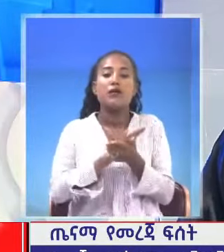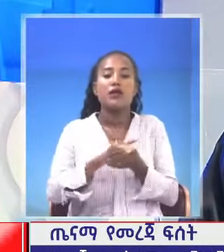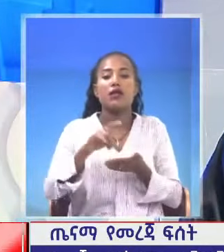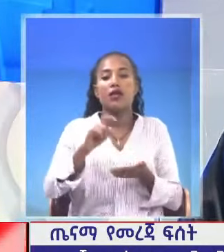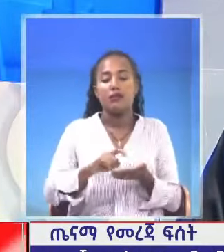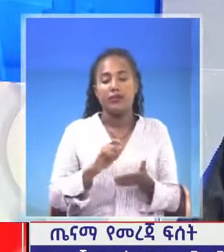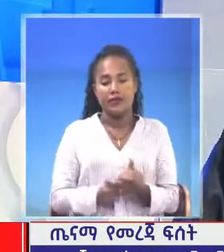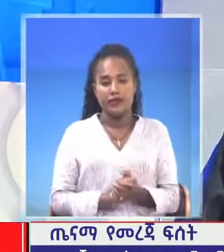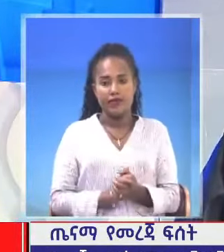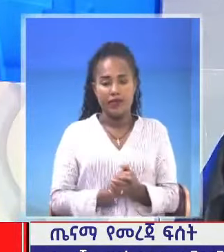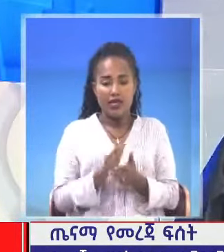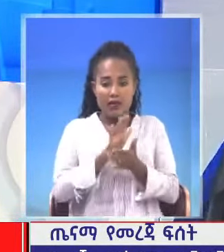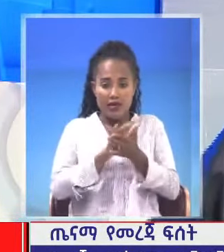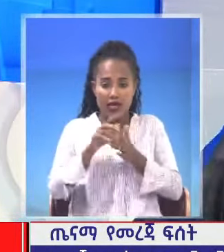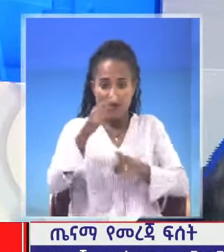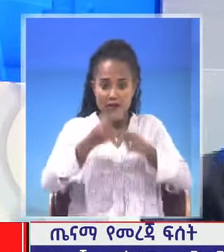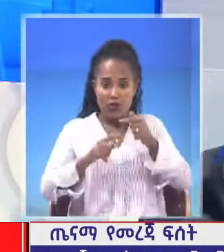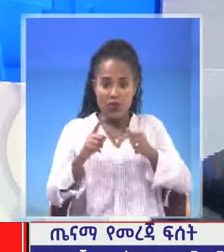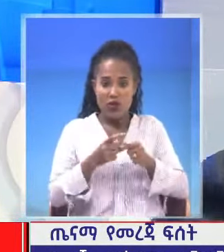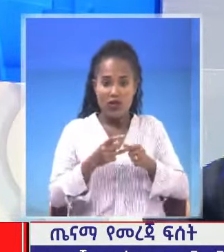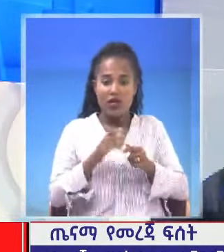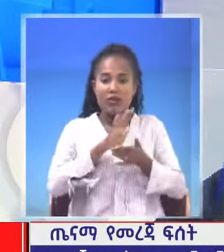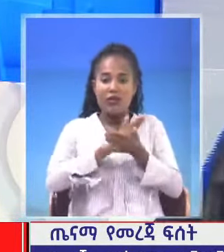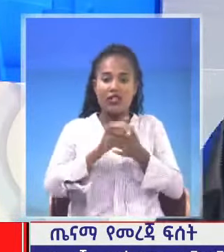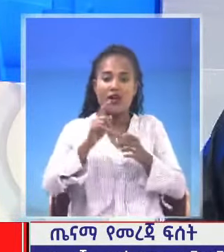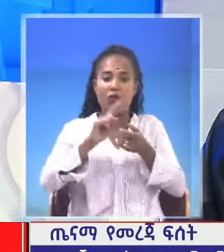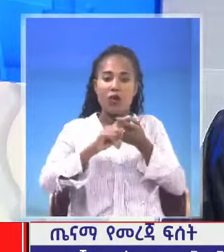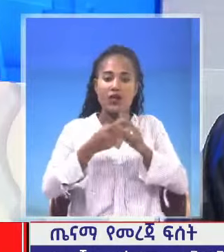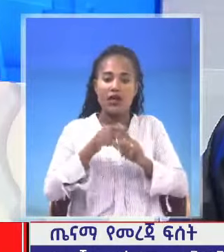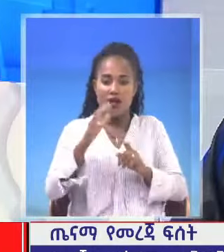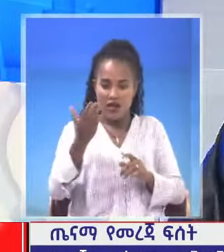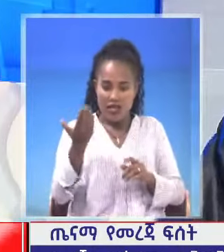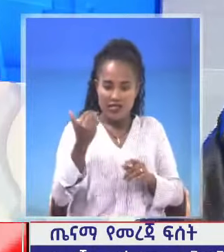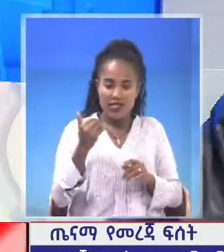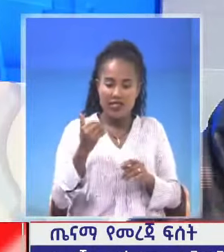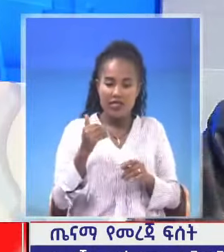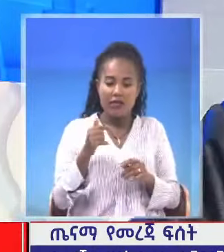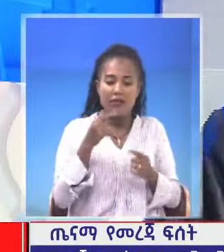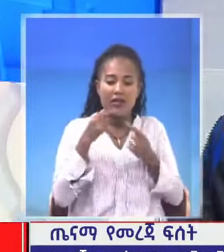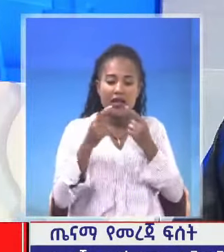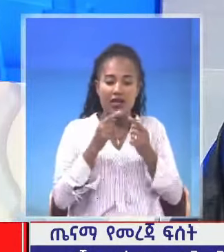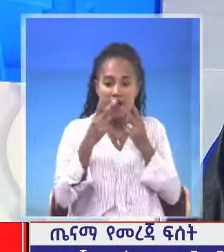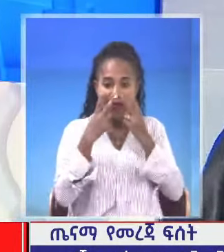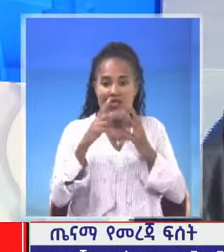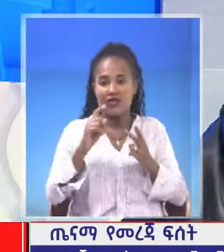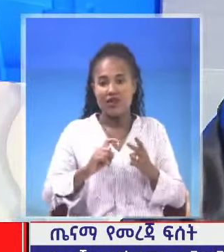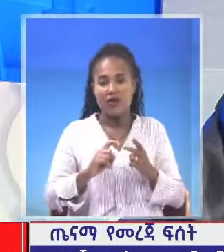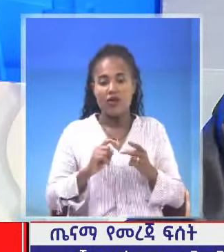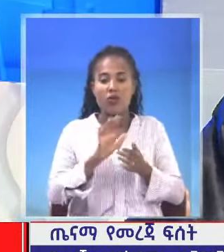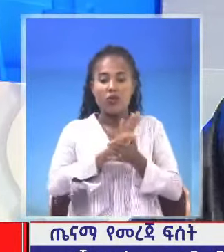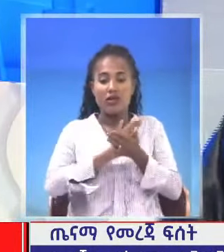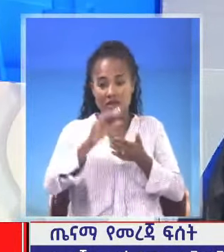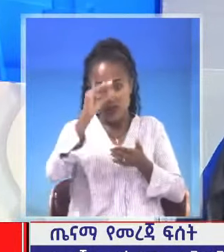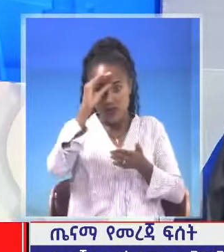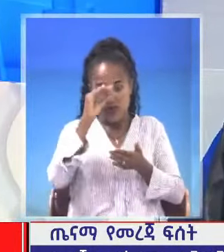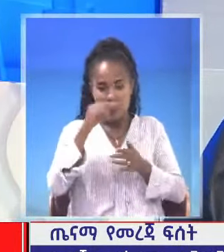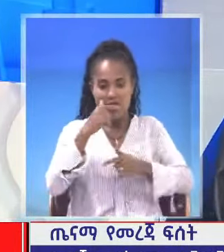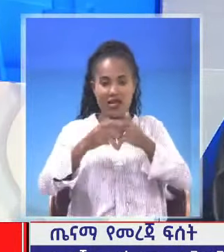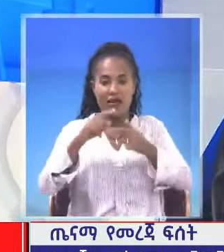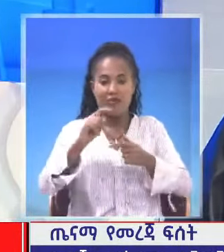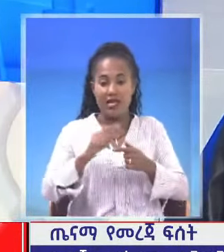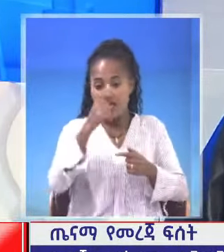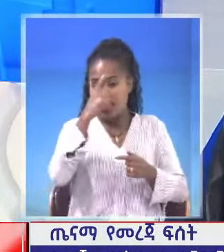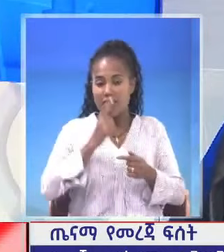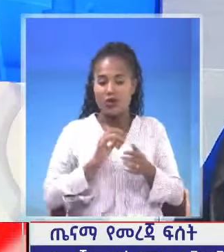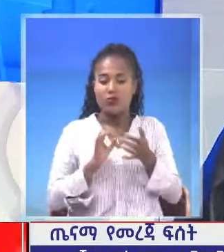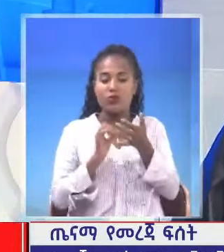አለበት። ማጣራት ማይችል ከሆነ ደግሞ ለሚያጣራ ጓደኛው ነው ሼር ማድረግ መነጋገርና ማየት ያለበት፣ ወደሚያጣራ ሰው ነው መሄድ ያለበት። ታማኝ የሆኑ